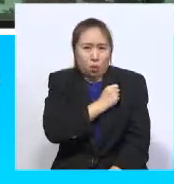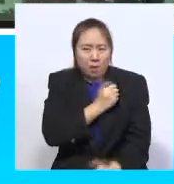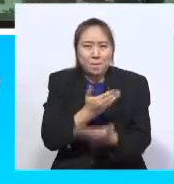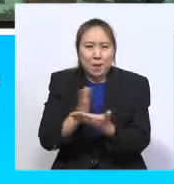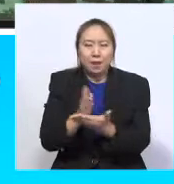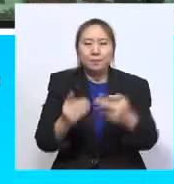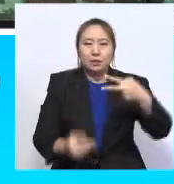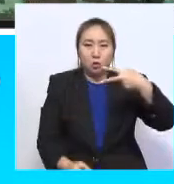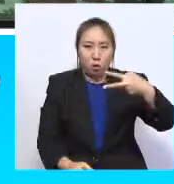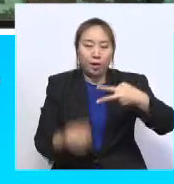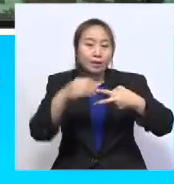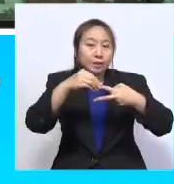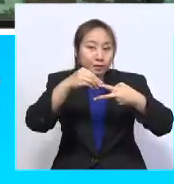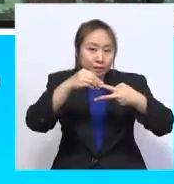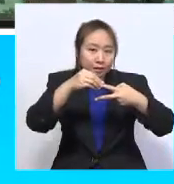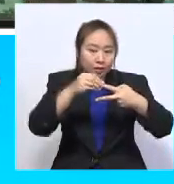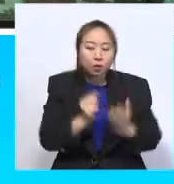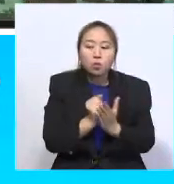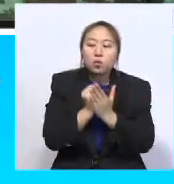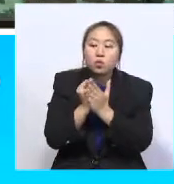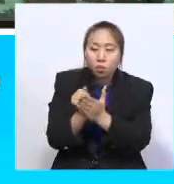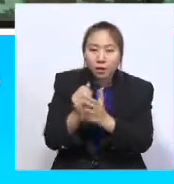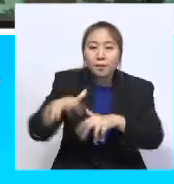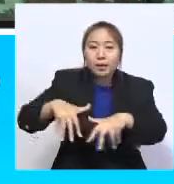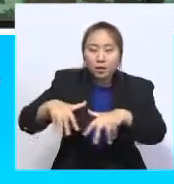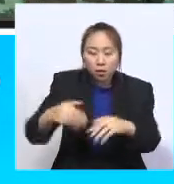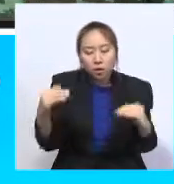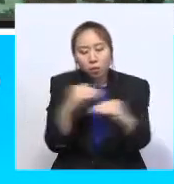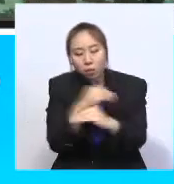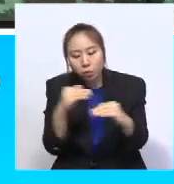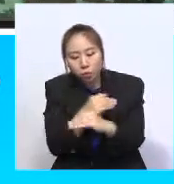ก็คือมาตรการในการอำนวยความสะดวกให้กับพี่น้องประชาชนที่จะต้องสัญจร